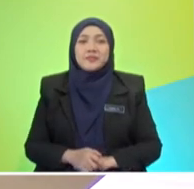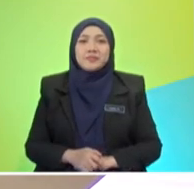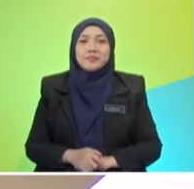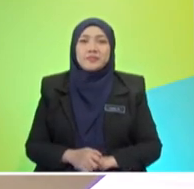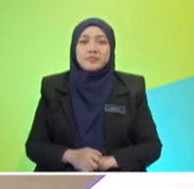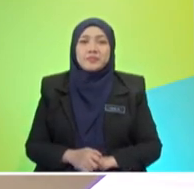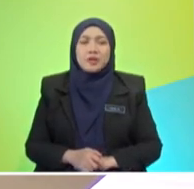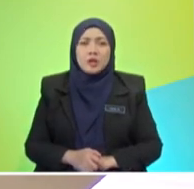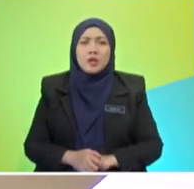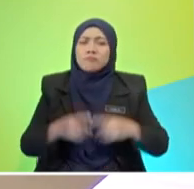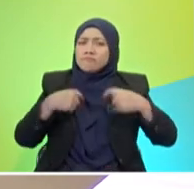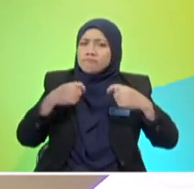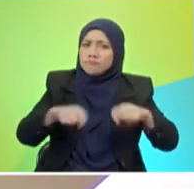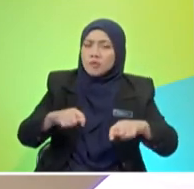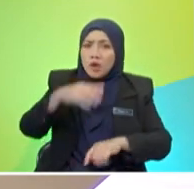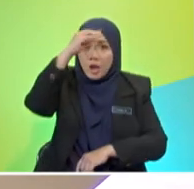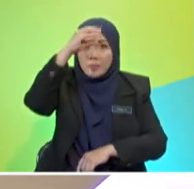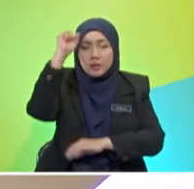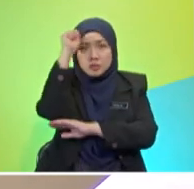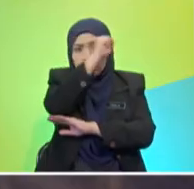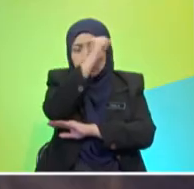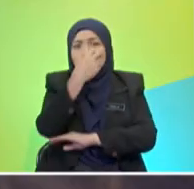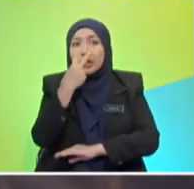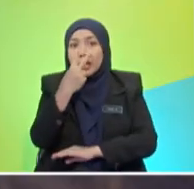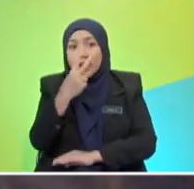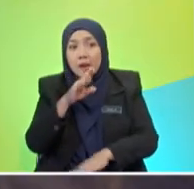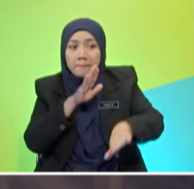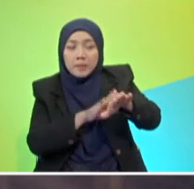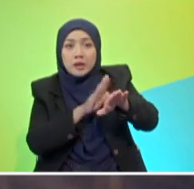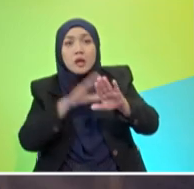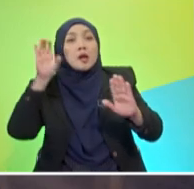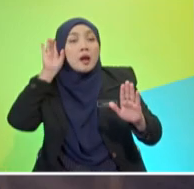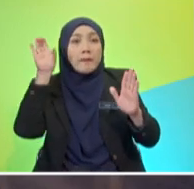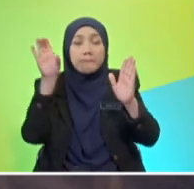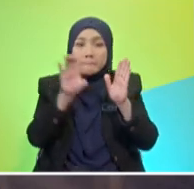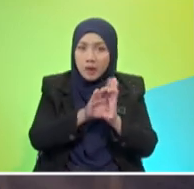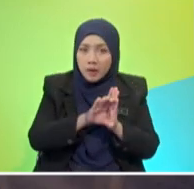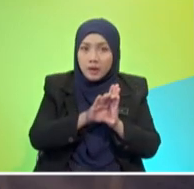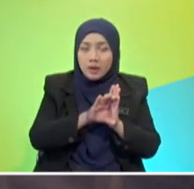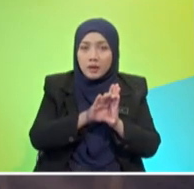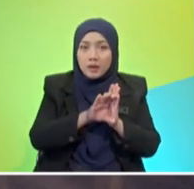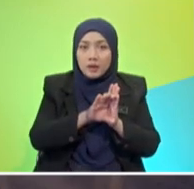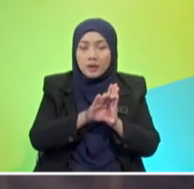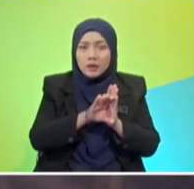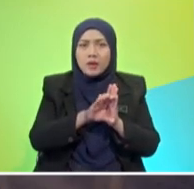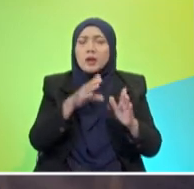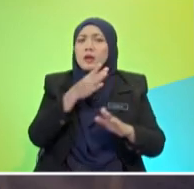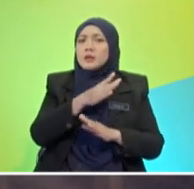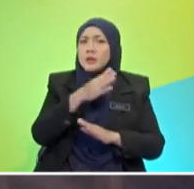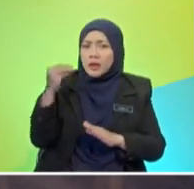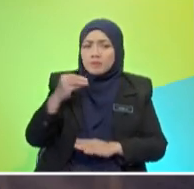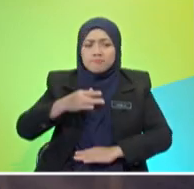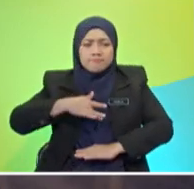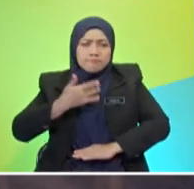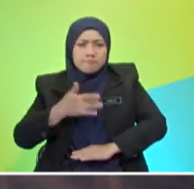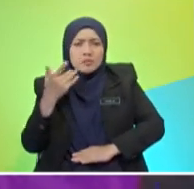Jadi cuba Sean tengok pula situasi kat tempat Sean. Yang ini cikgu. Cuba lihat gambar. Okey, ini dan ramalkan apa yang